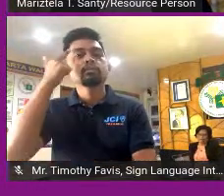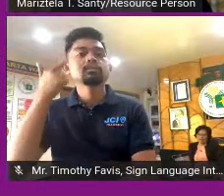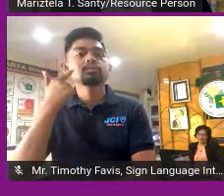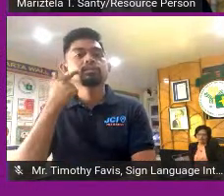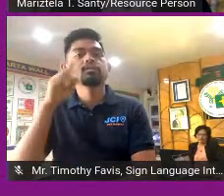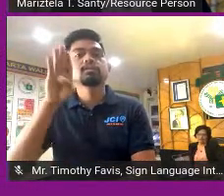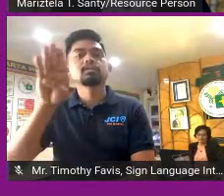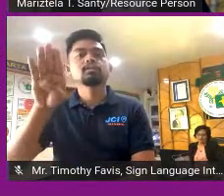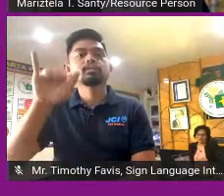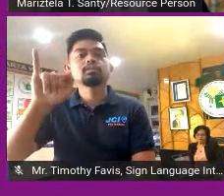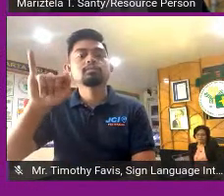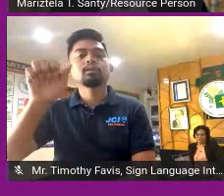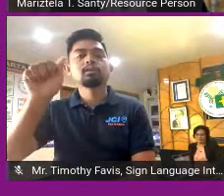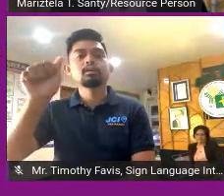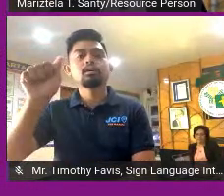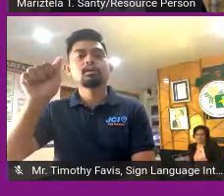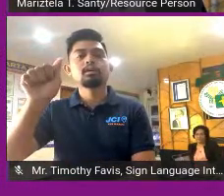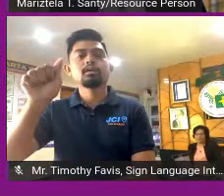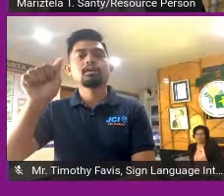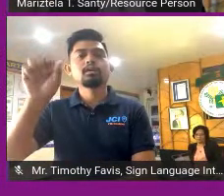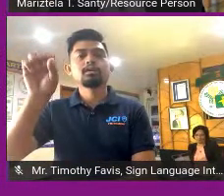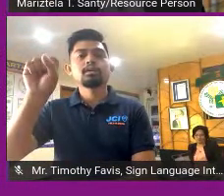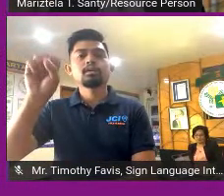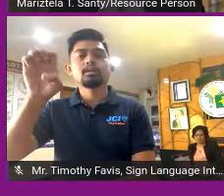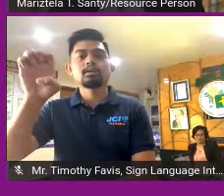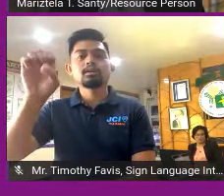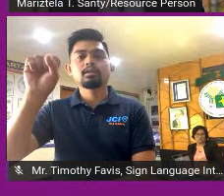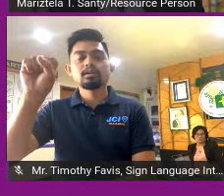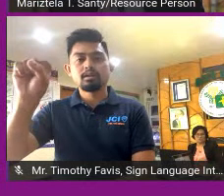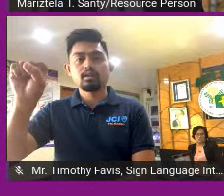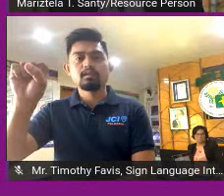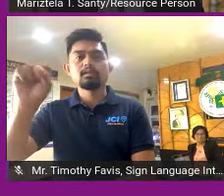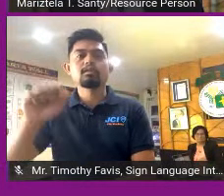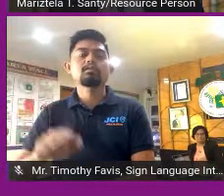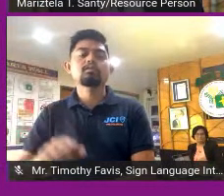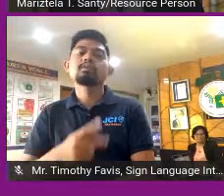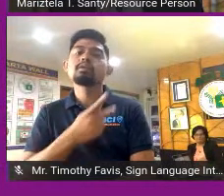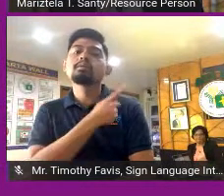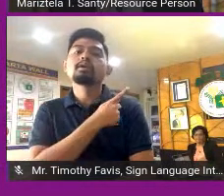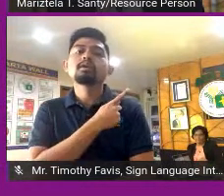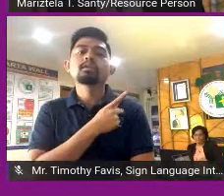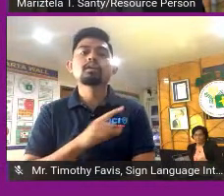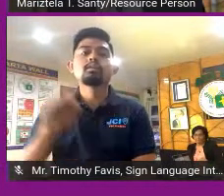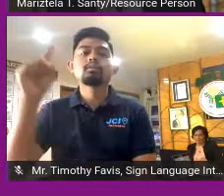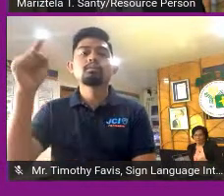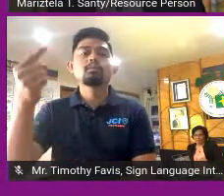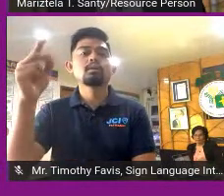Ang number one ay share responsibilities in domestic concerns.